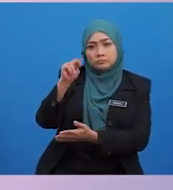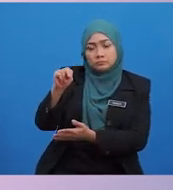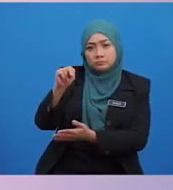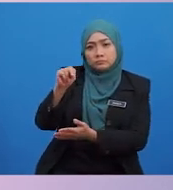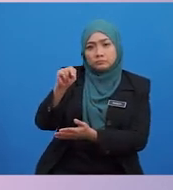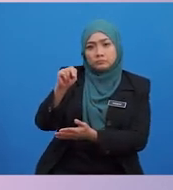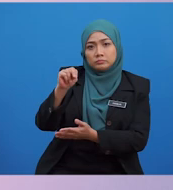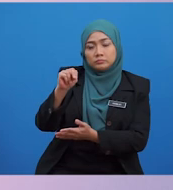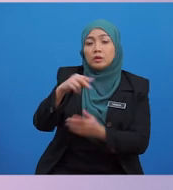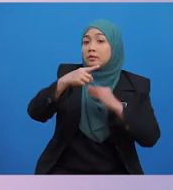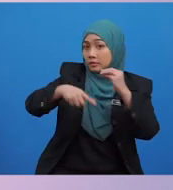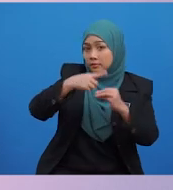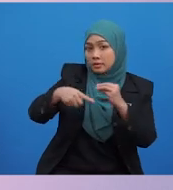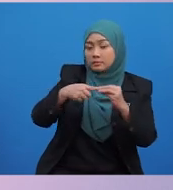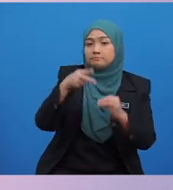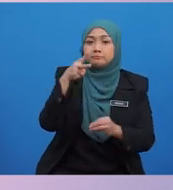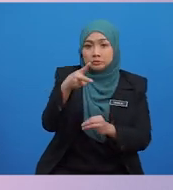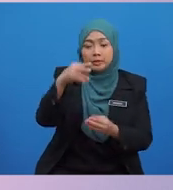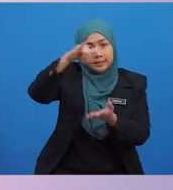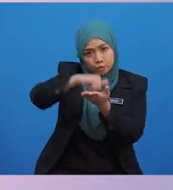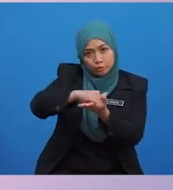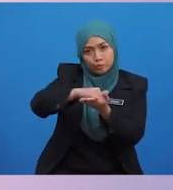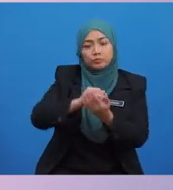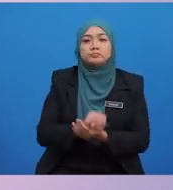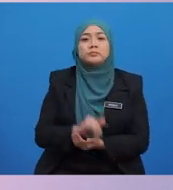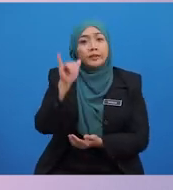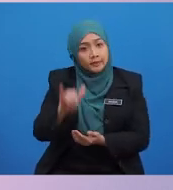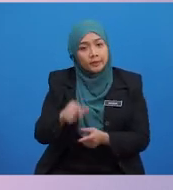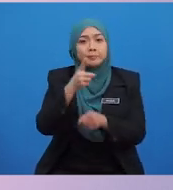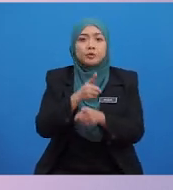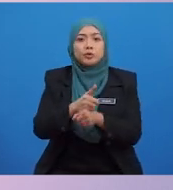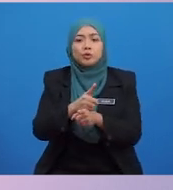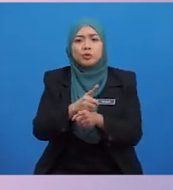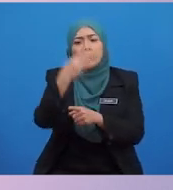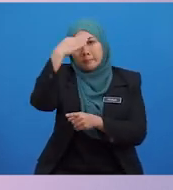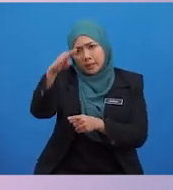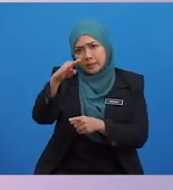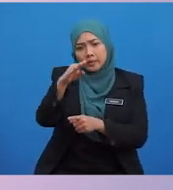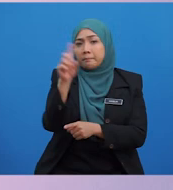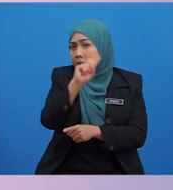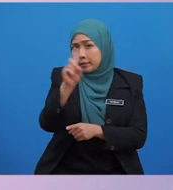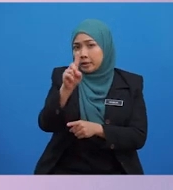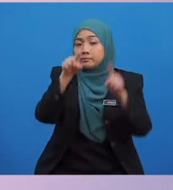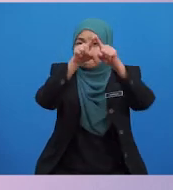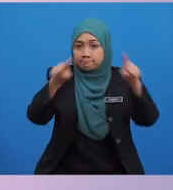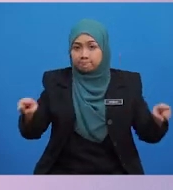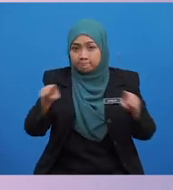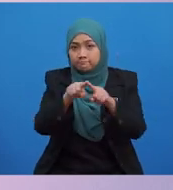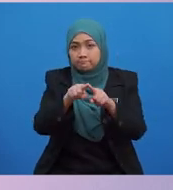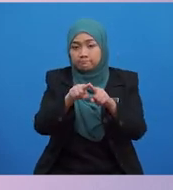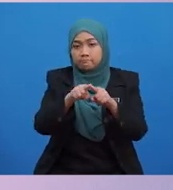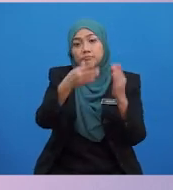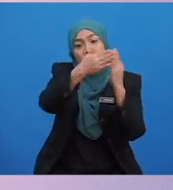yo yo betul pagi sebarang segitiga nisbah panjang sisi-sisi kepada sinus sudut sudut